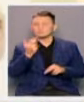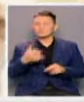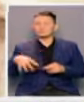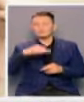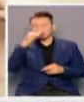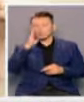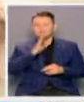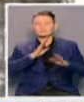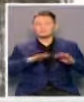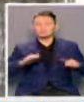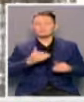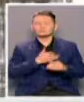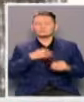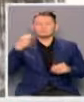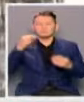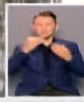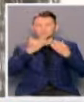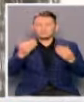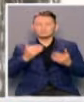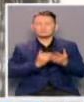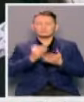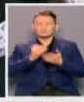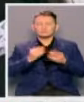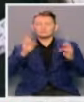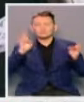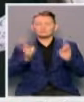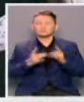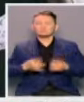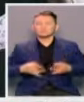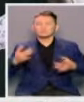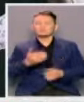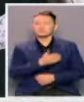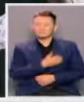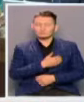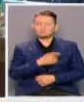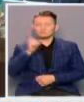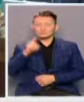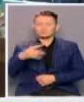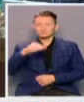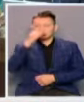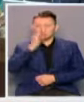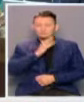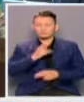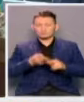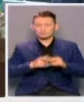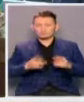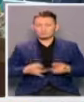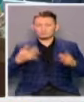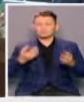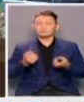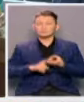ата-ана оқушыларда бұл мерекелі күнді жоғары деңгейде атап өткісі келеді. Тіпті кейбір ата-аналар осы шараларды